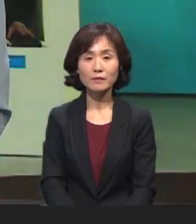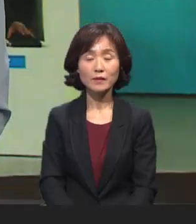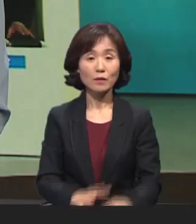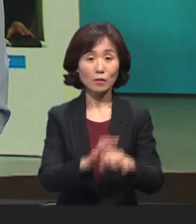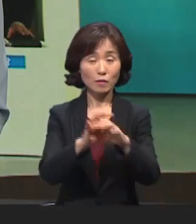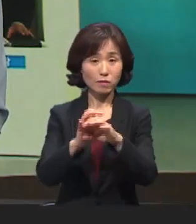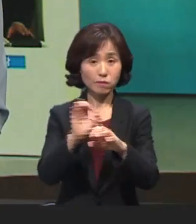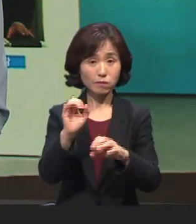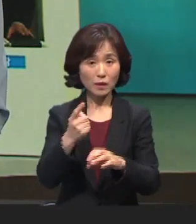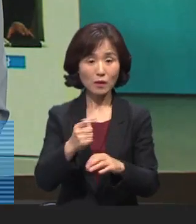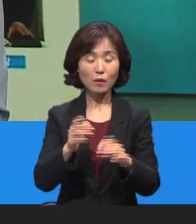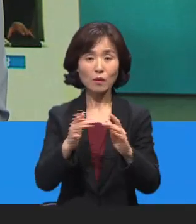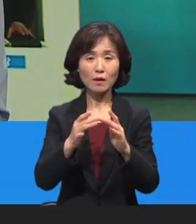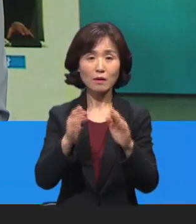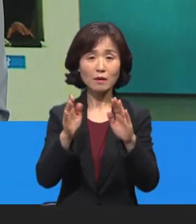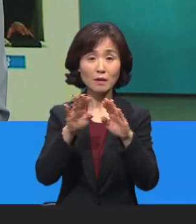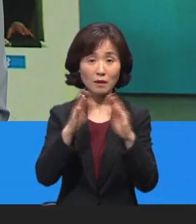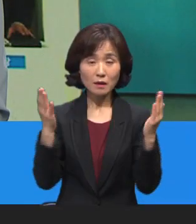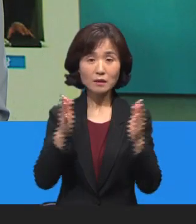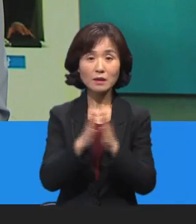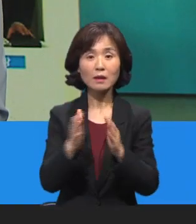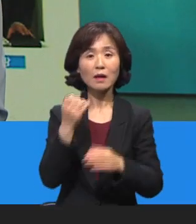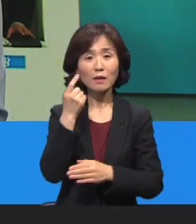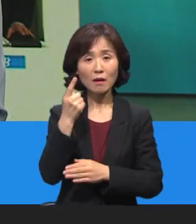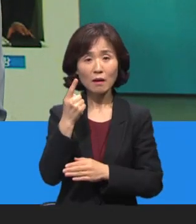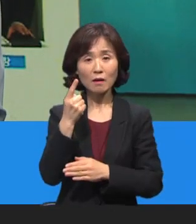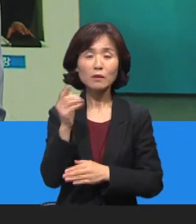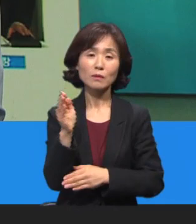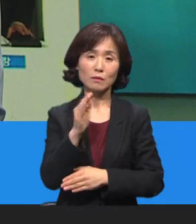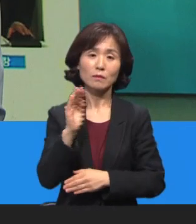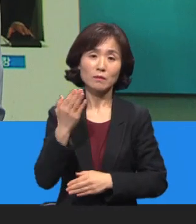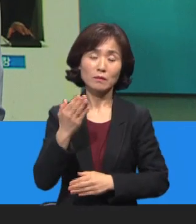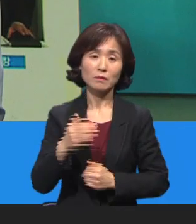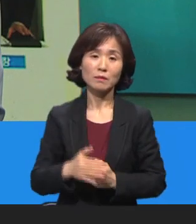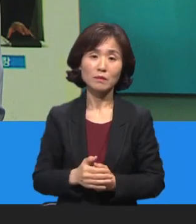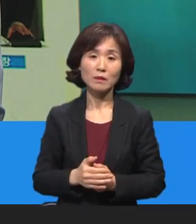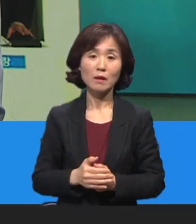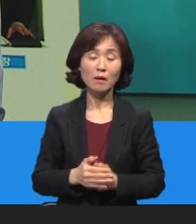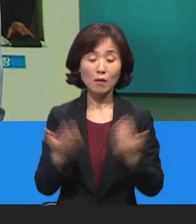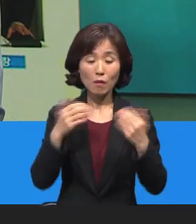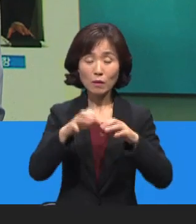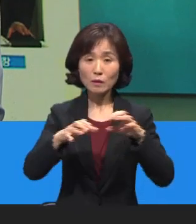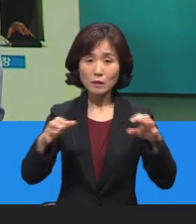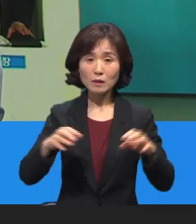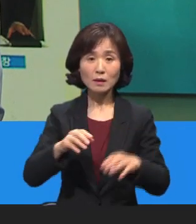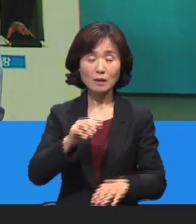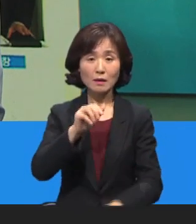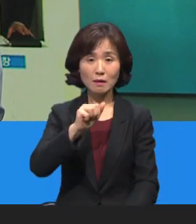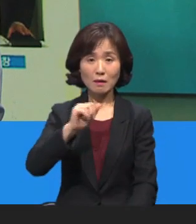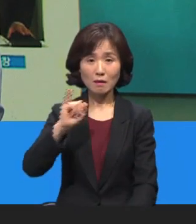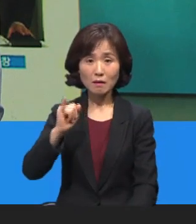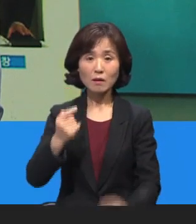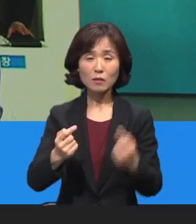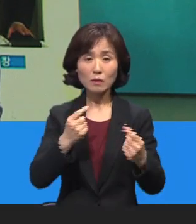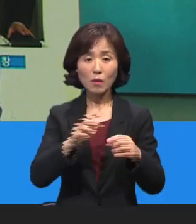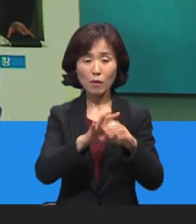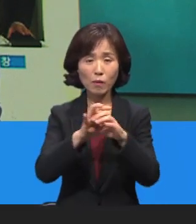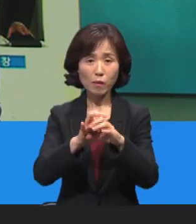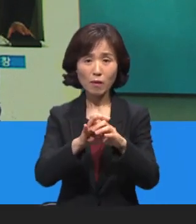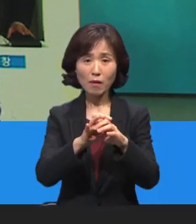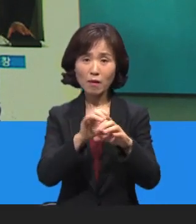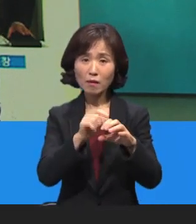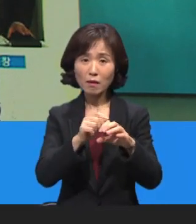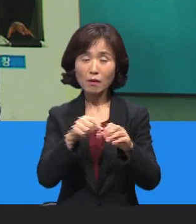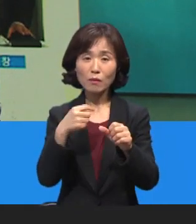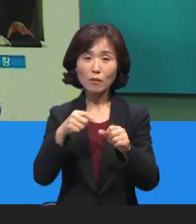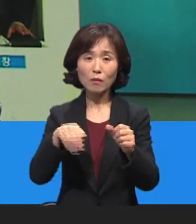네, 코로나19로 온라인 계약이 시작된 지 한 달이 다 돼가고 있습니다. 현장에선 인공지능보다 코로나19가 교육